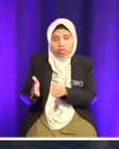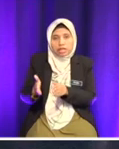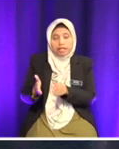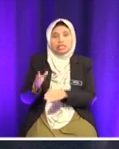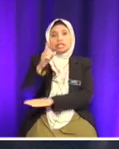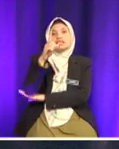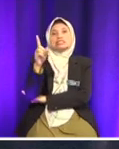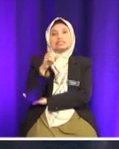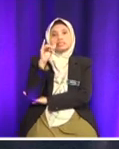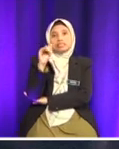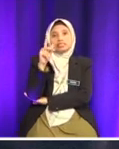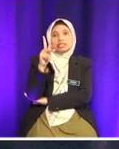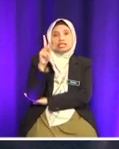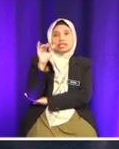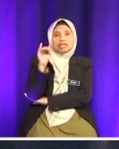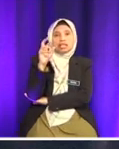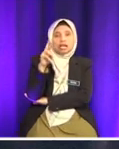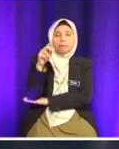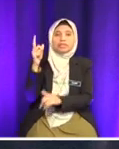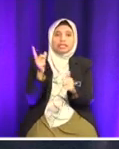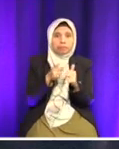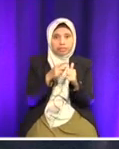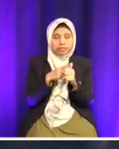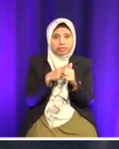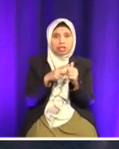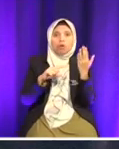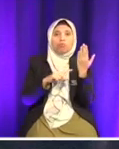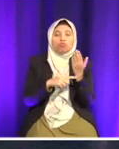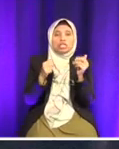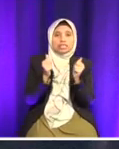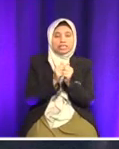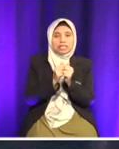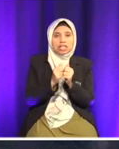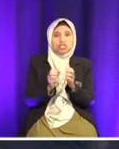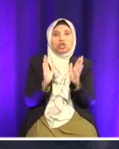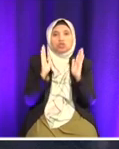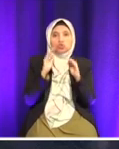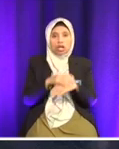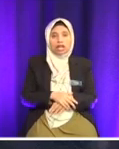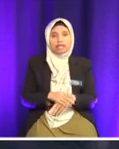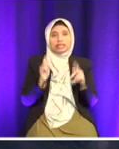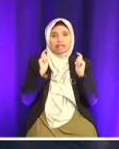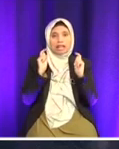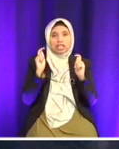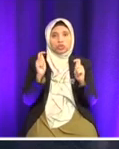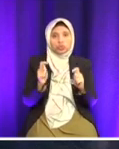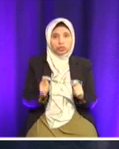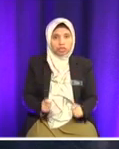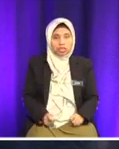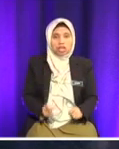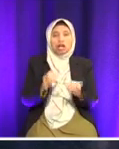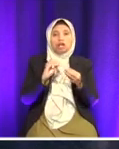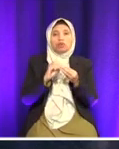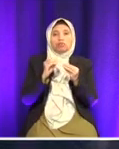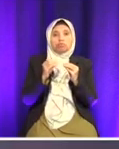punya zikir ataupun salatnya Yang pertama sekali kita mulaikan dengan salat-salat tahajud yang